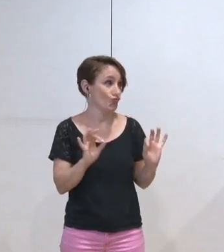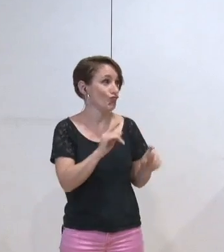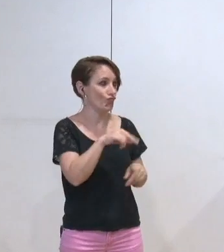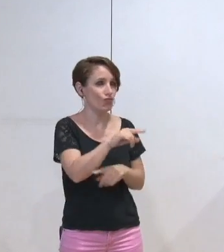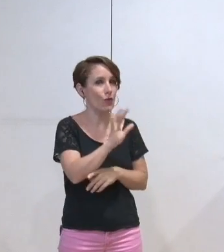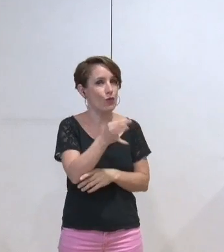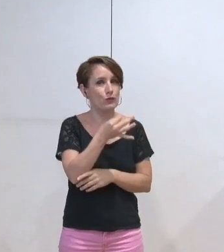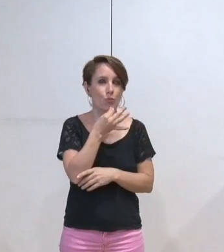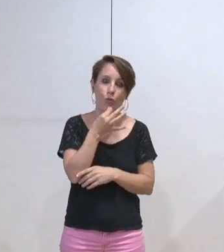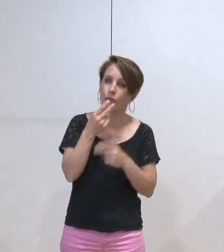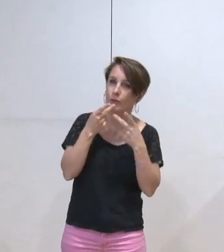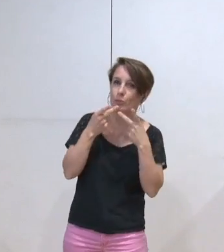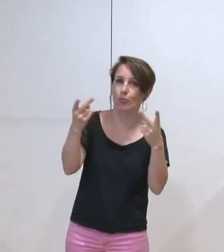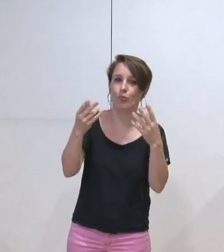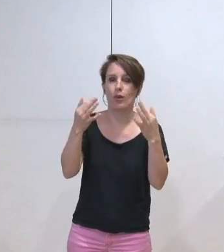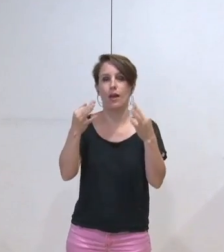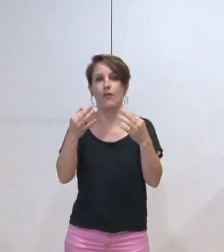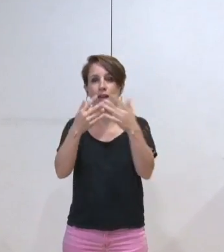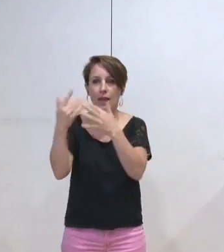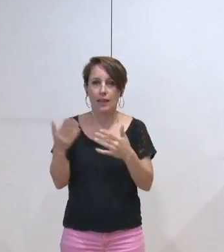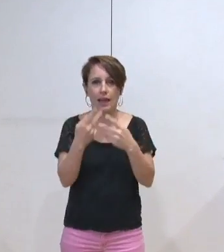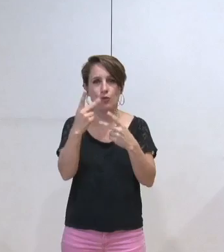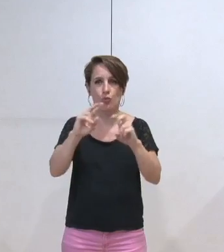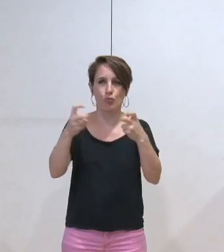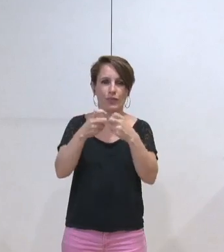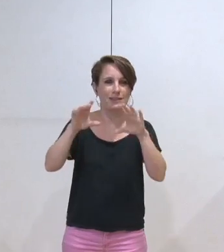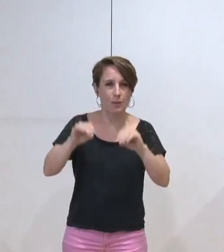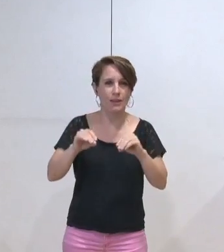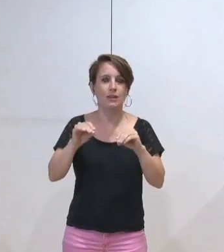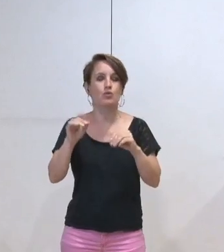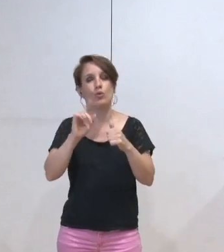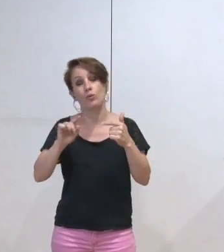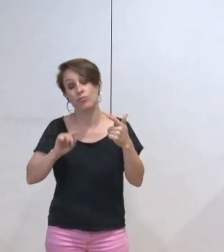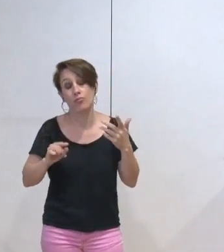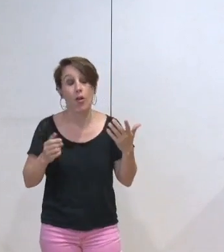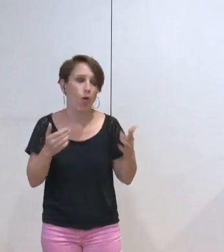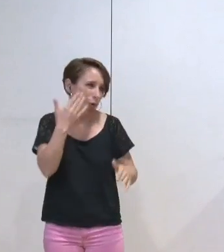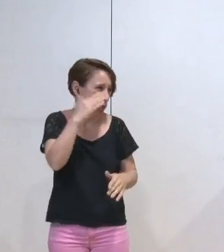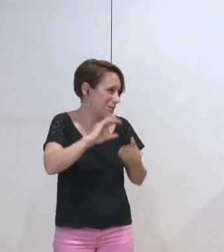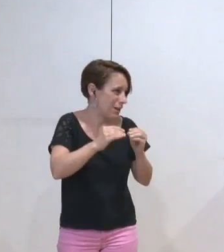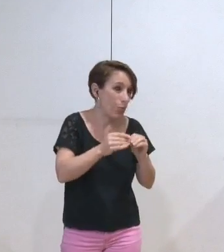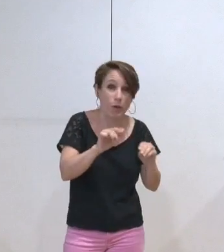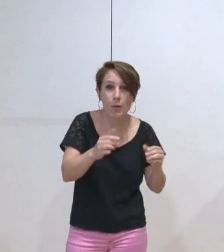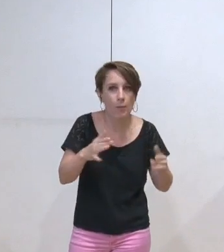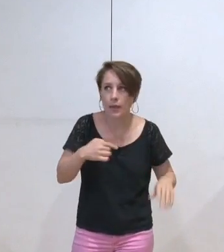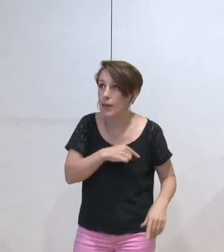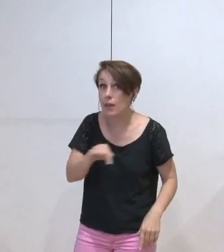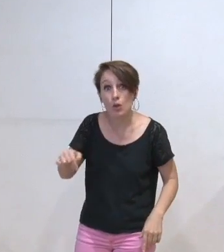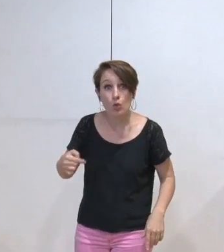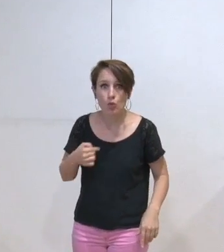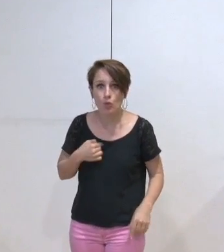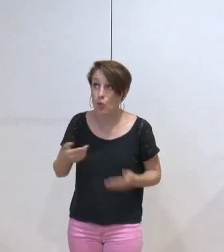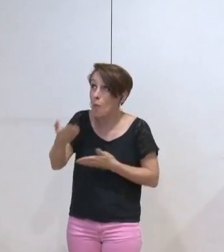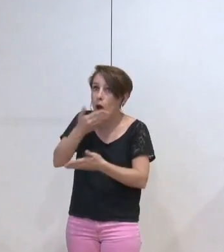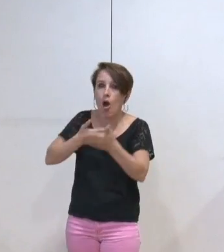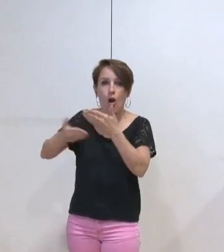pour parler des calculs la taxe d'habitation et cetera nous connaissons tous ces problèmes mais est-ce que c'est forcément à nous je dirais de suppléer